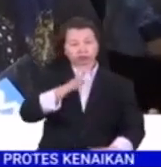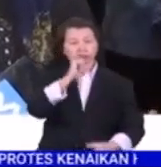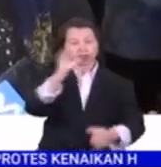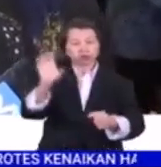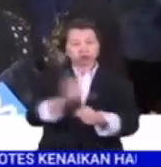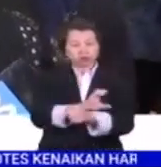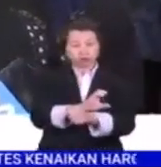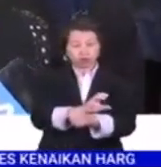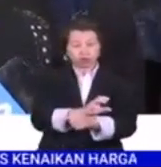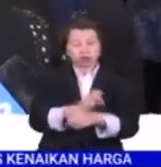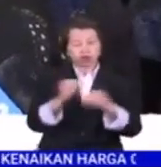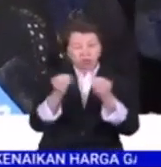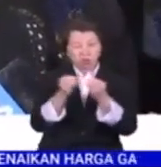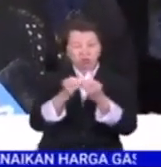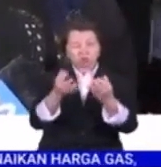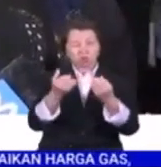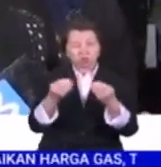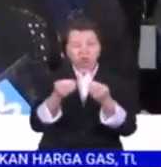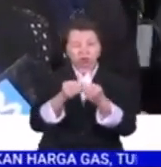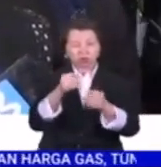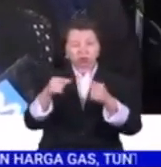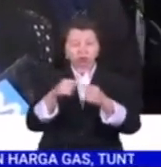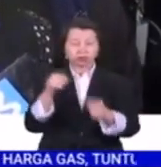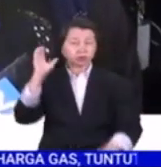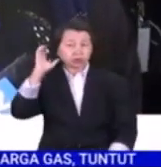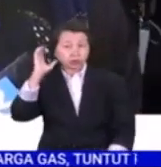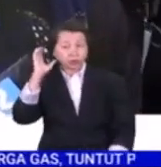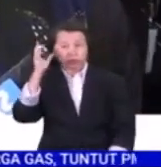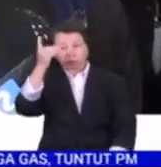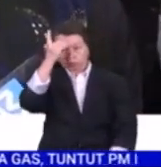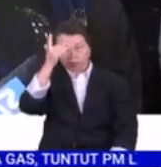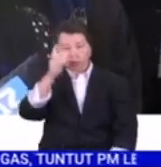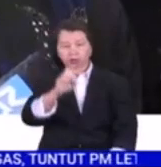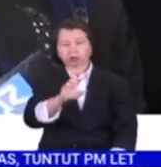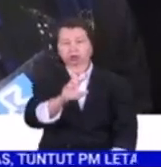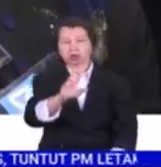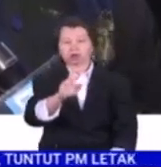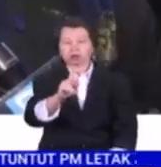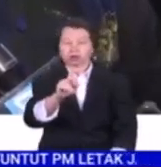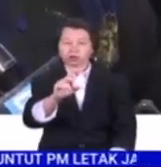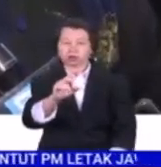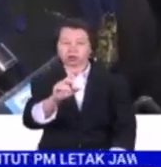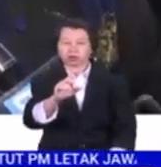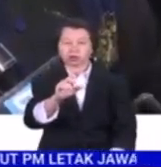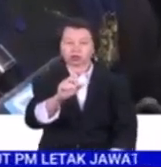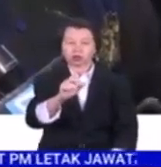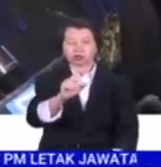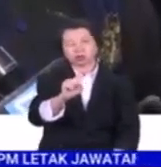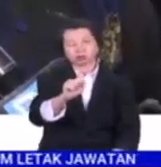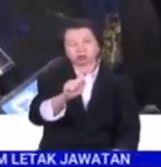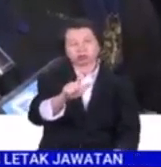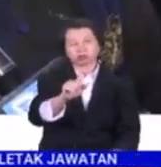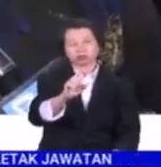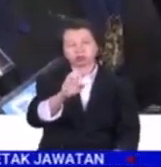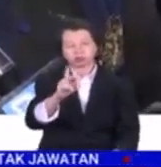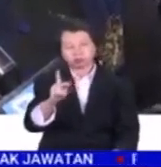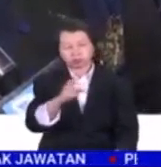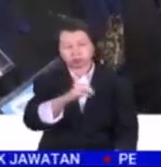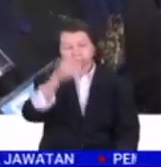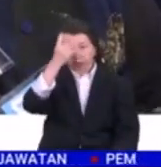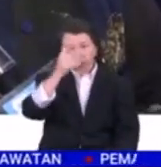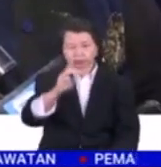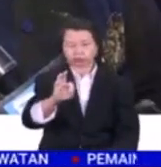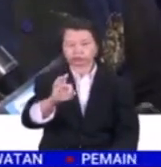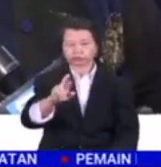cukup, macam we need some more tau. Bila dengar Datuk Kat Ibrahim dengan Datuk Rami Sarip, ya, dengan Datuk